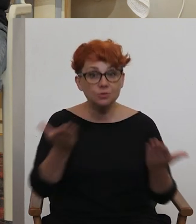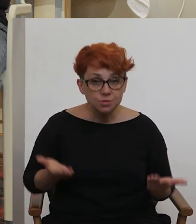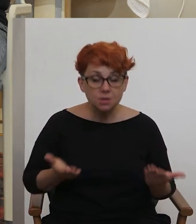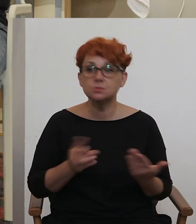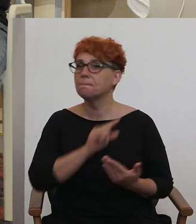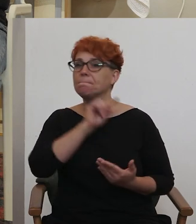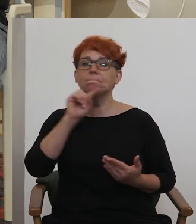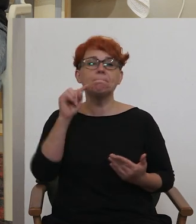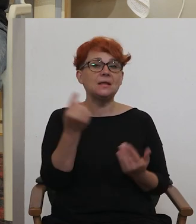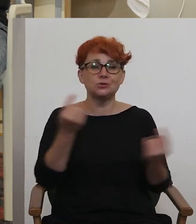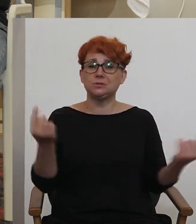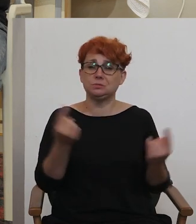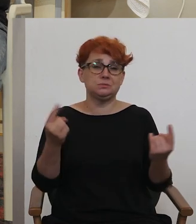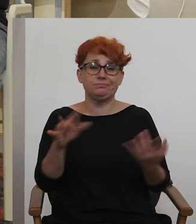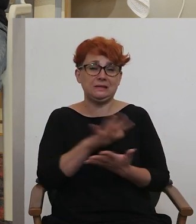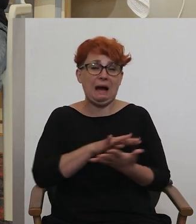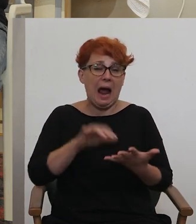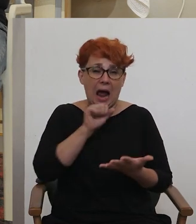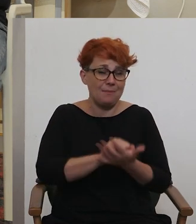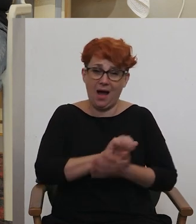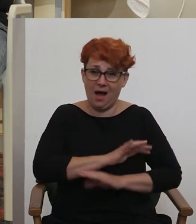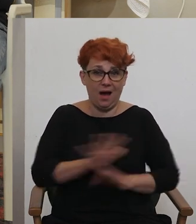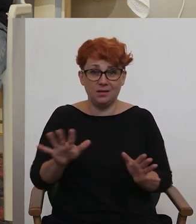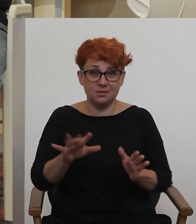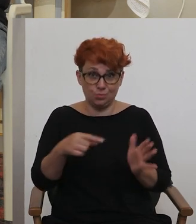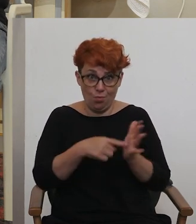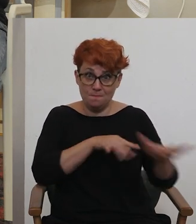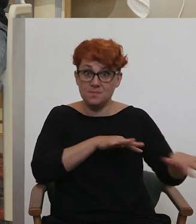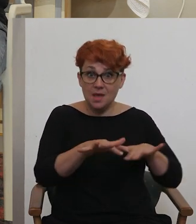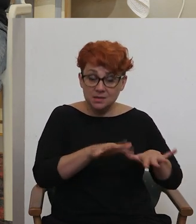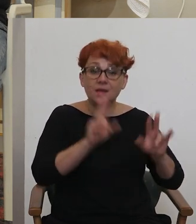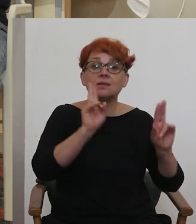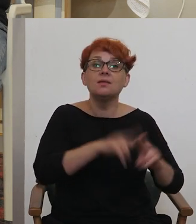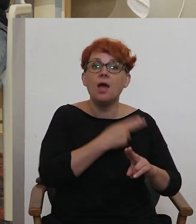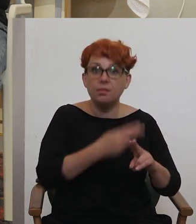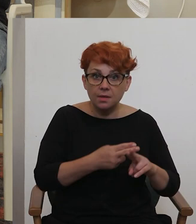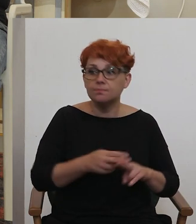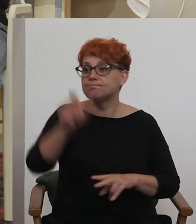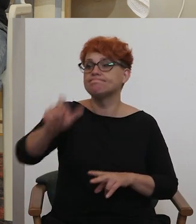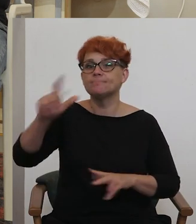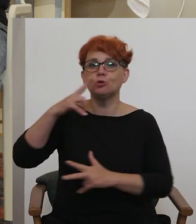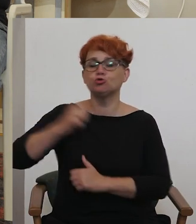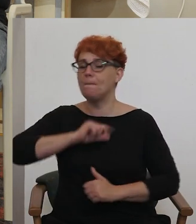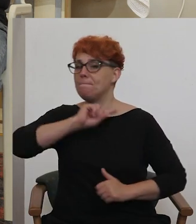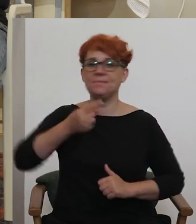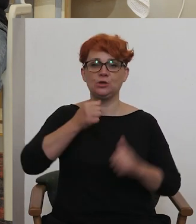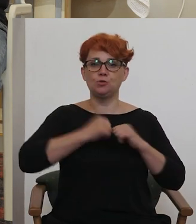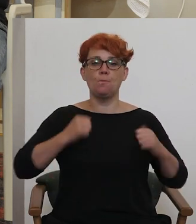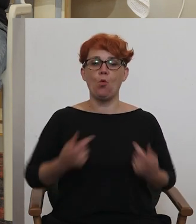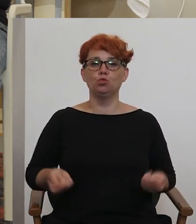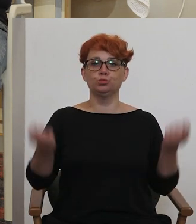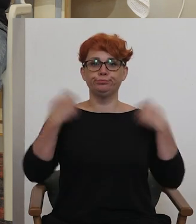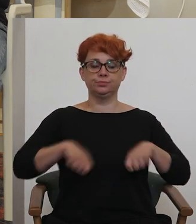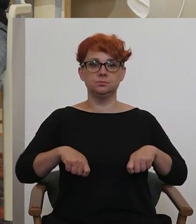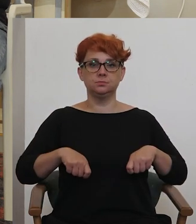pierwszy taki moment dramatyczny w Sielcach nad Oką to było to, jak ci żołnierze dostali mundury pierwszy raz, a dostali mundury